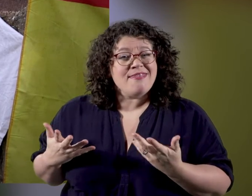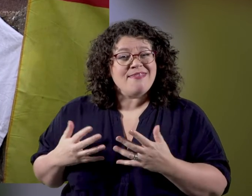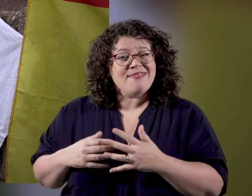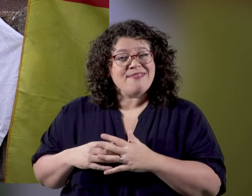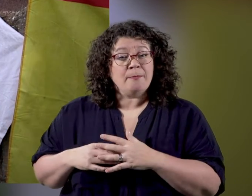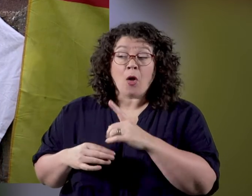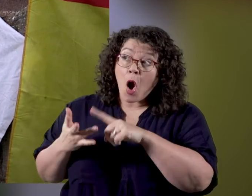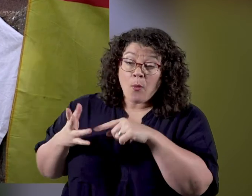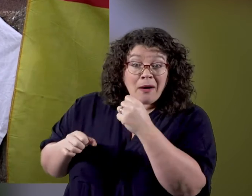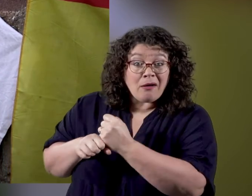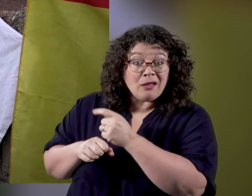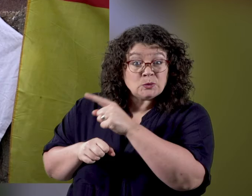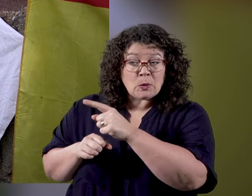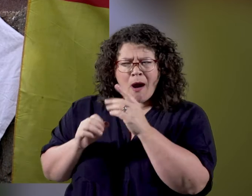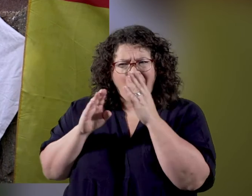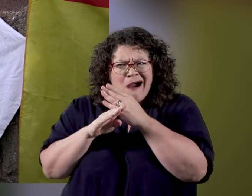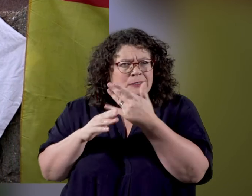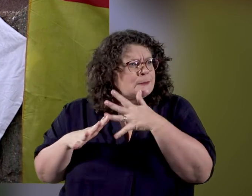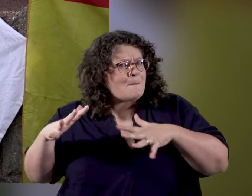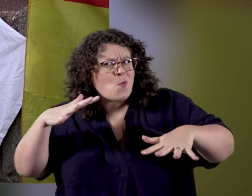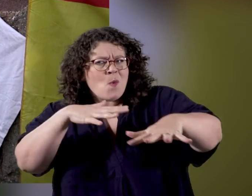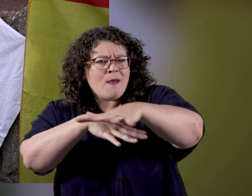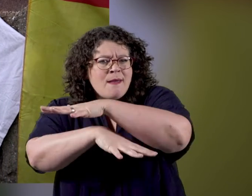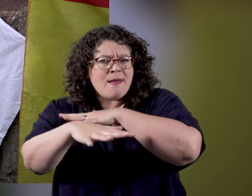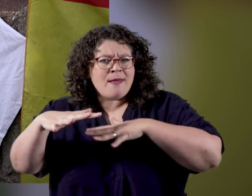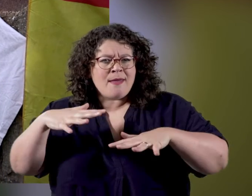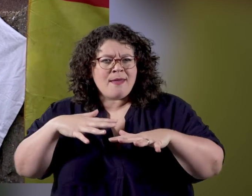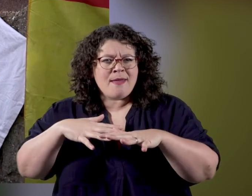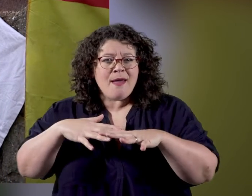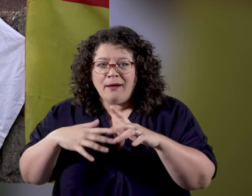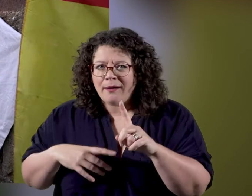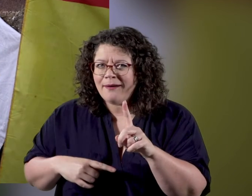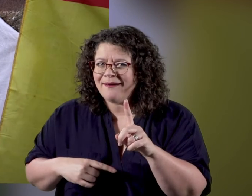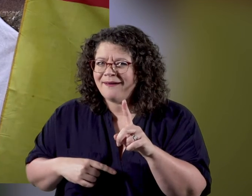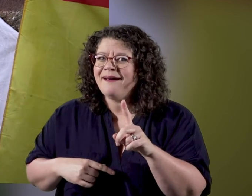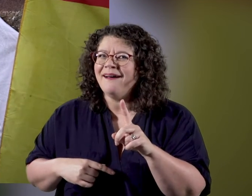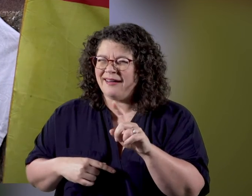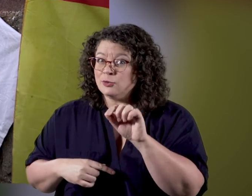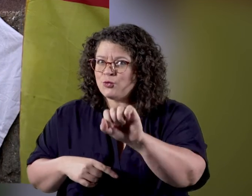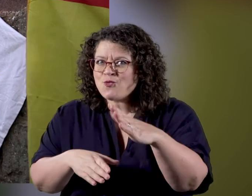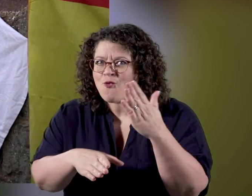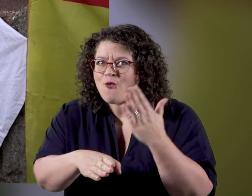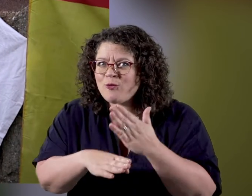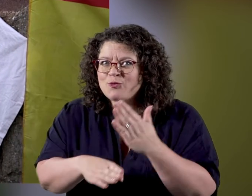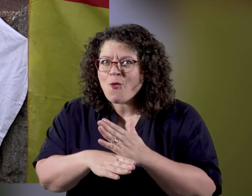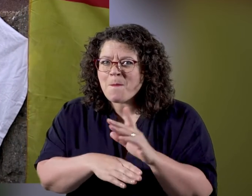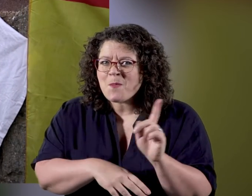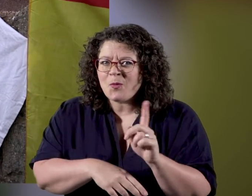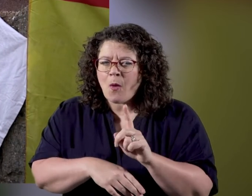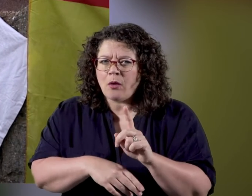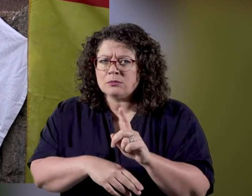draws. Oes yna hen adeilad yn eich plwyf chi, neu sawl un